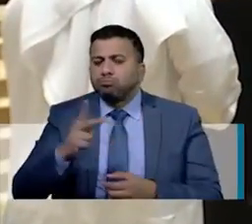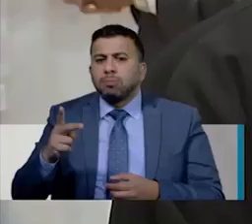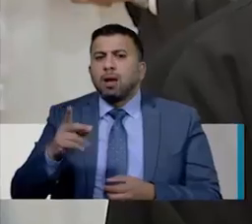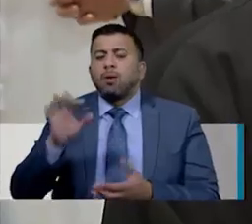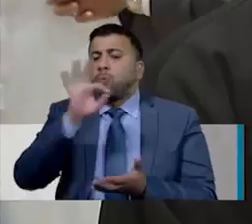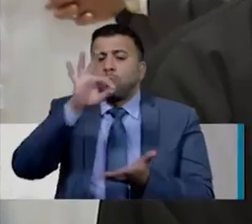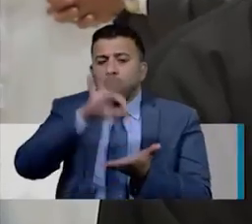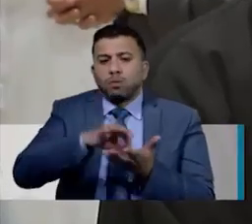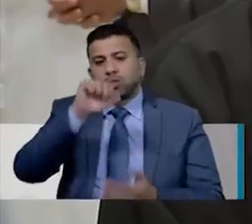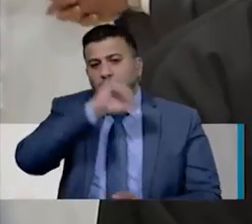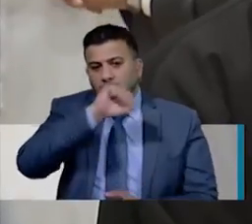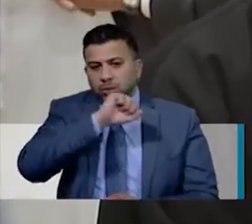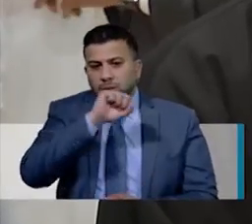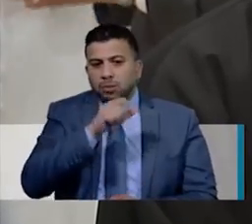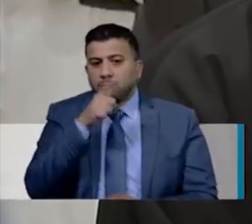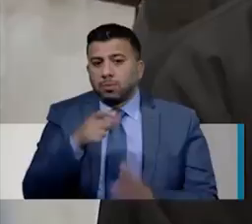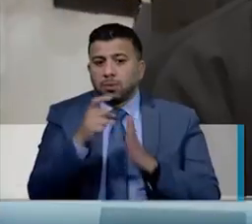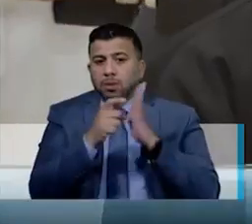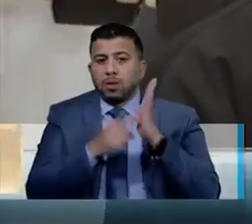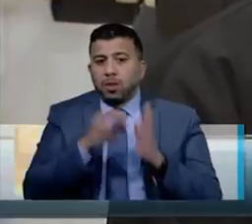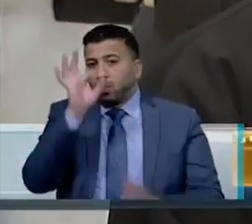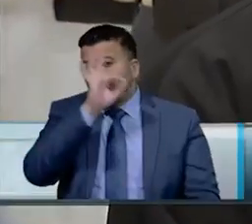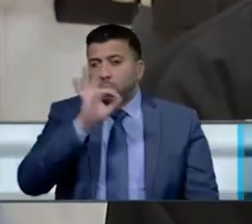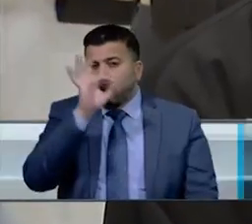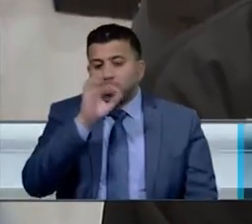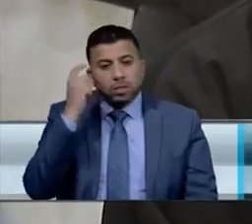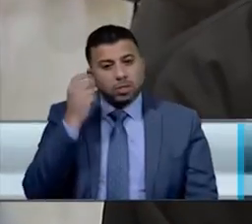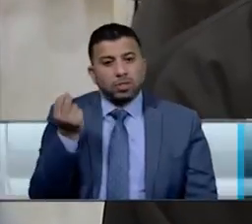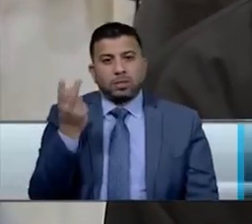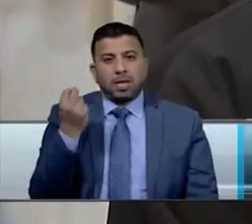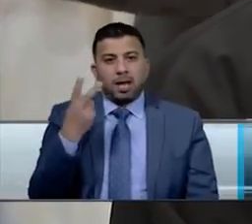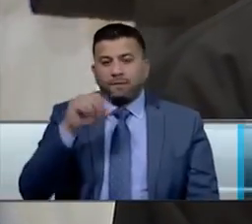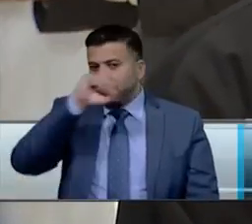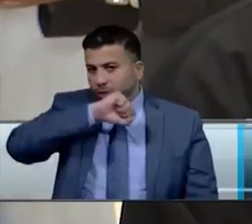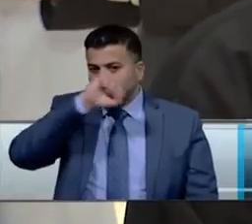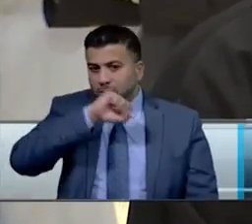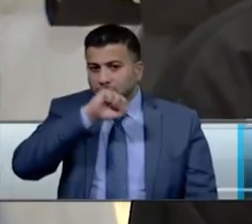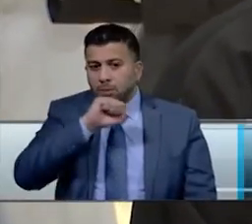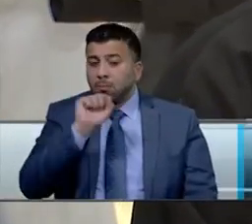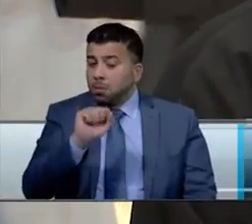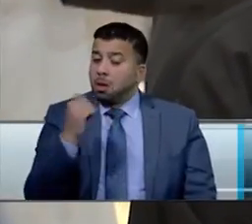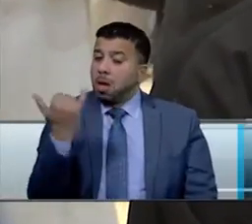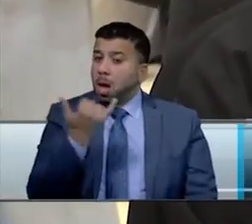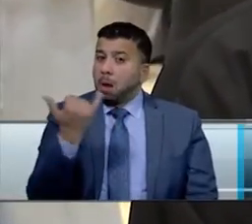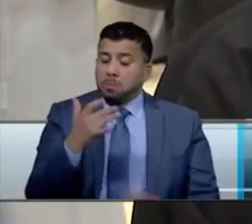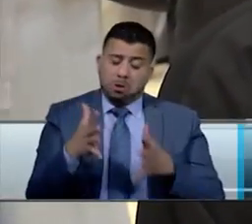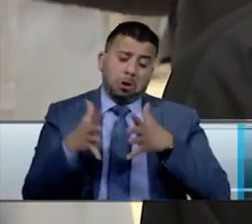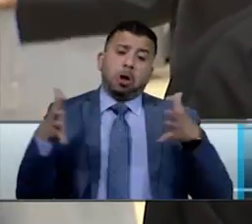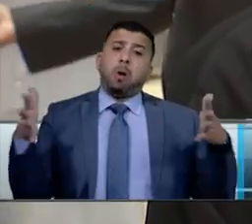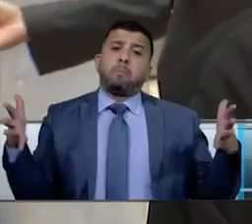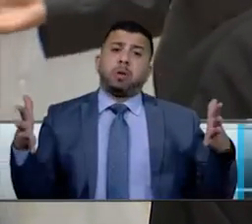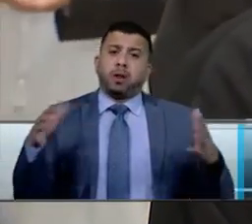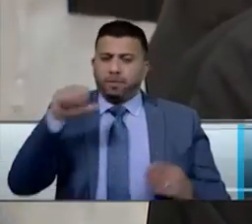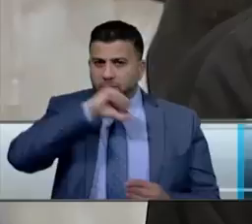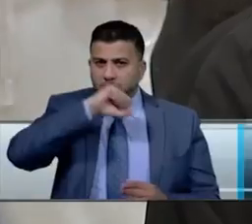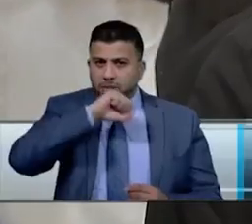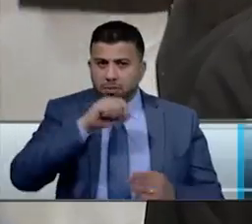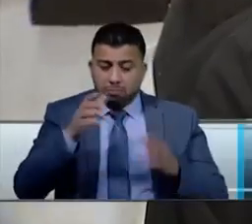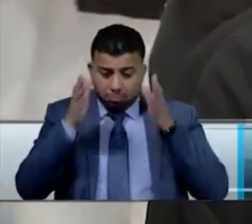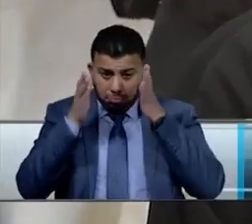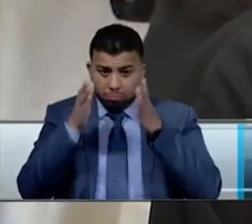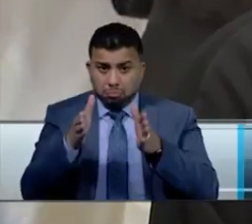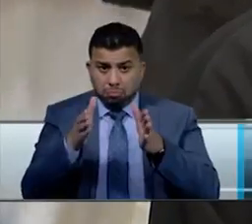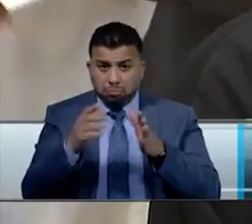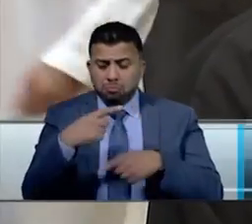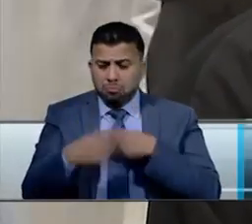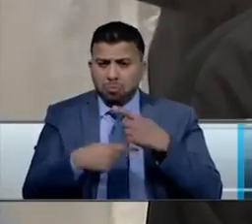الشارقة. ناقش المجلس اليوم قانون التراث الثقافي في إمارة الشارقة لما له من أهمية كبيرة في الإمارة، وحرص من خلال مداخلته